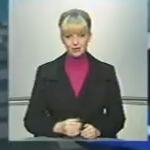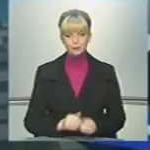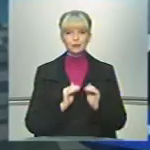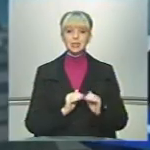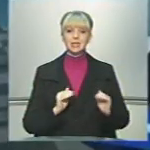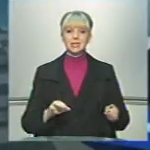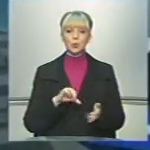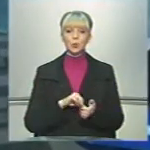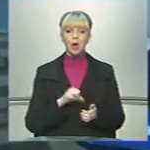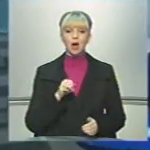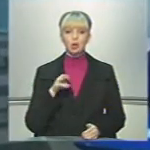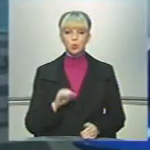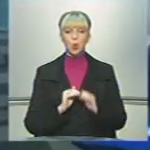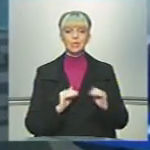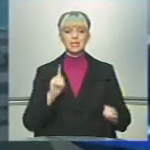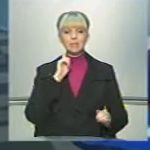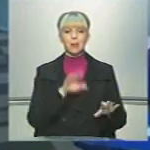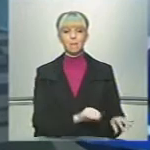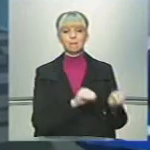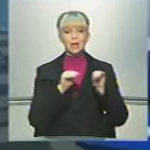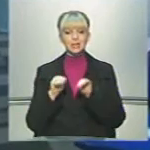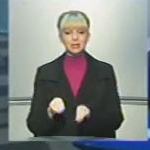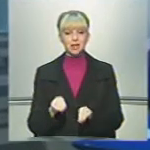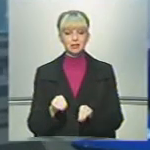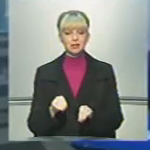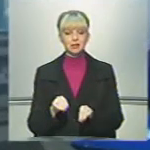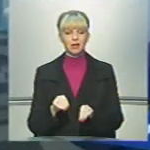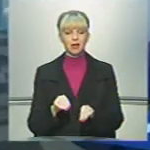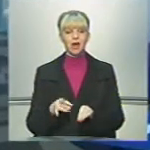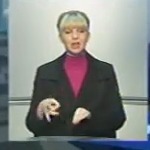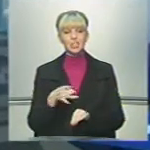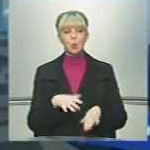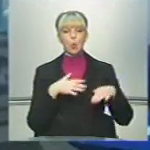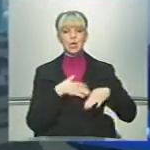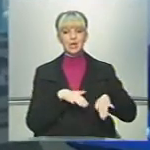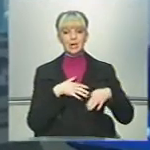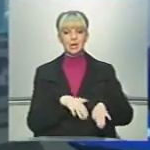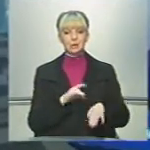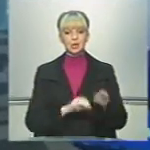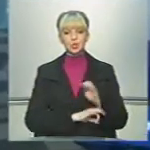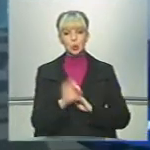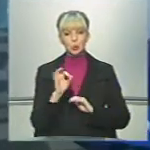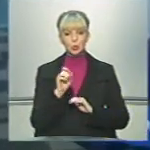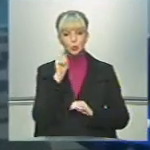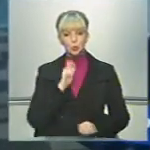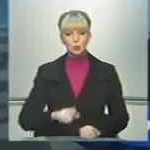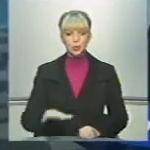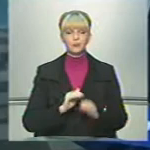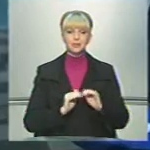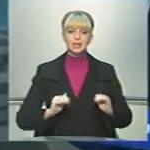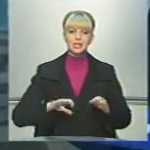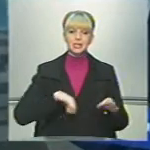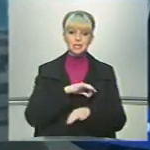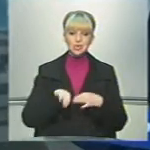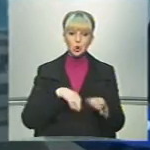Діти учасників АТО, діти тимчасово переселені з Автономної Республіки Крим і Сходу України,